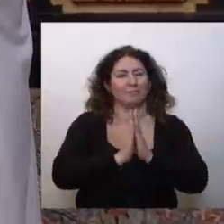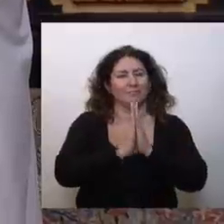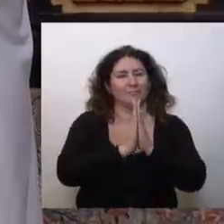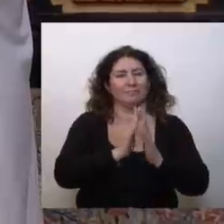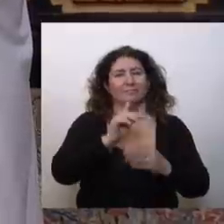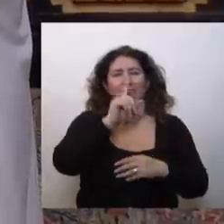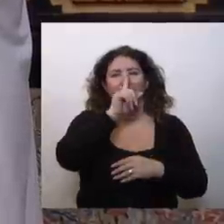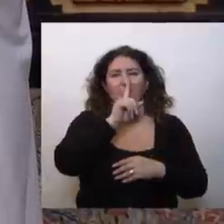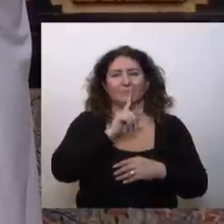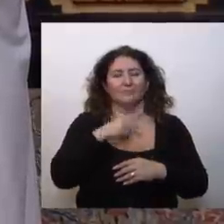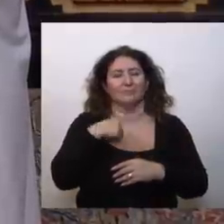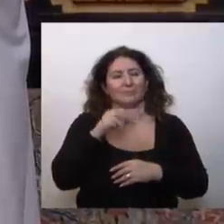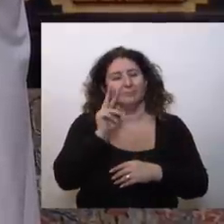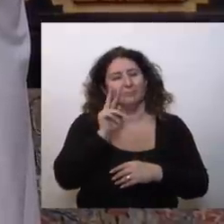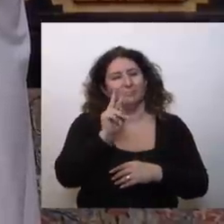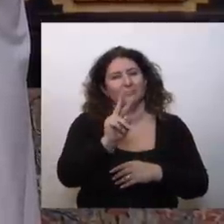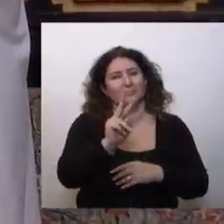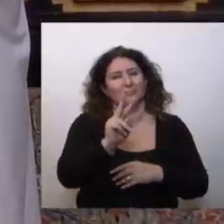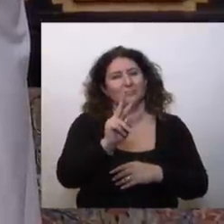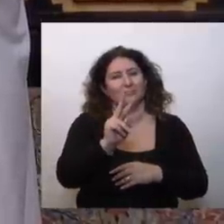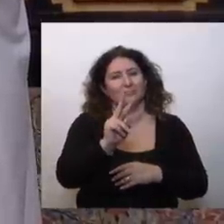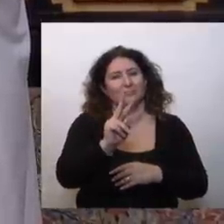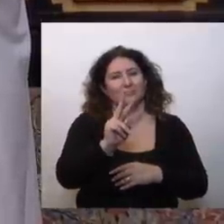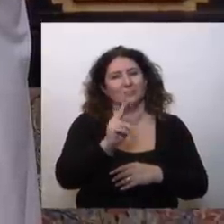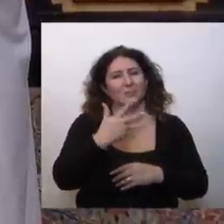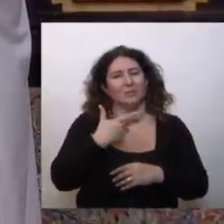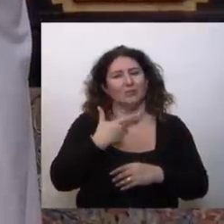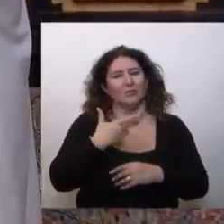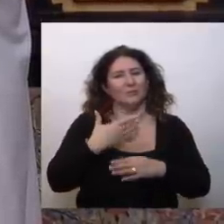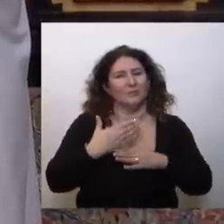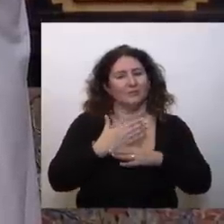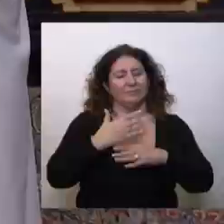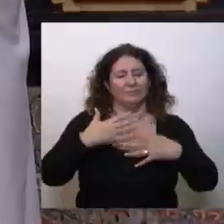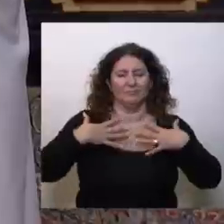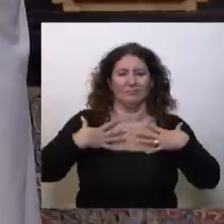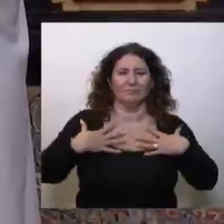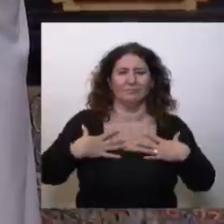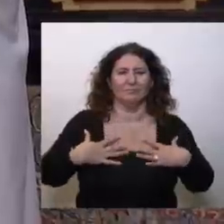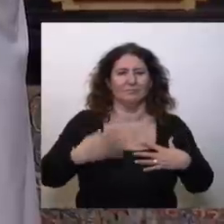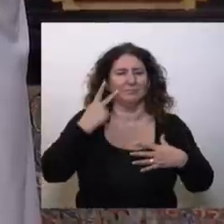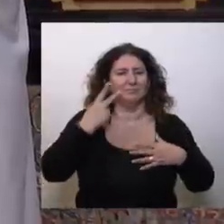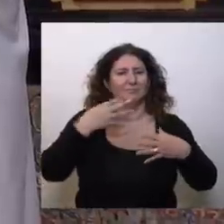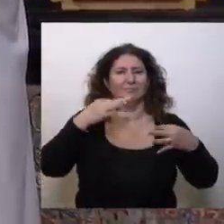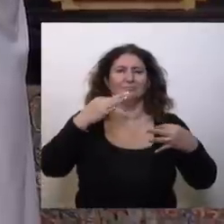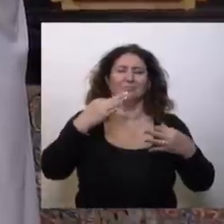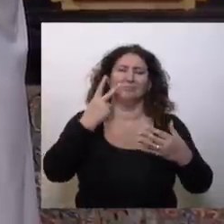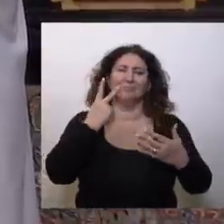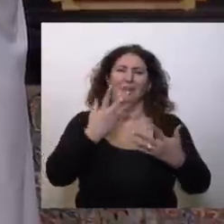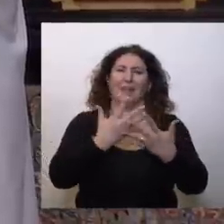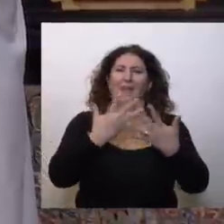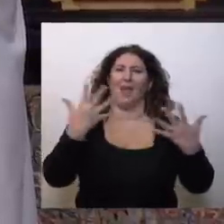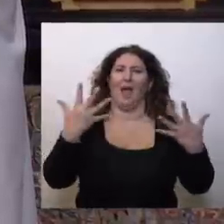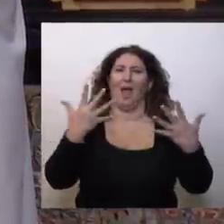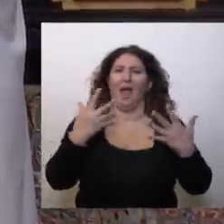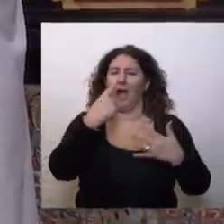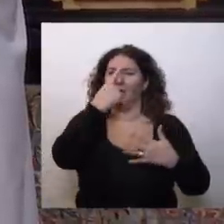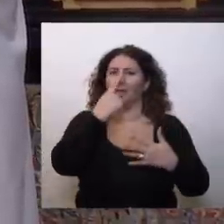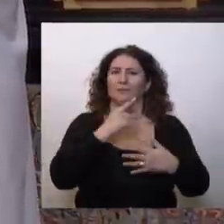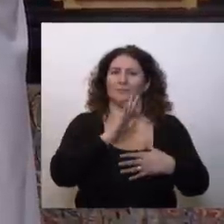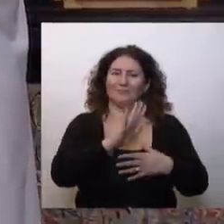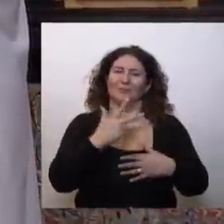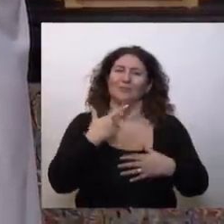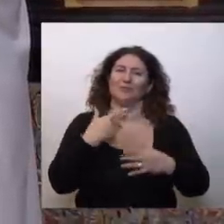segni impressi sulla sindone. Ci aiuteranno alcuni testimoni che daranno voce alle gioie e alle